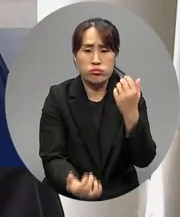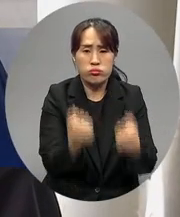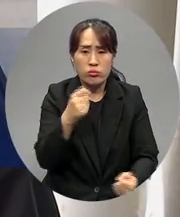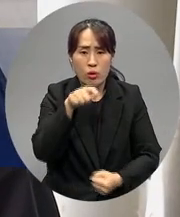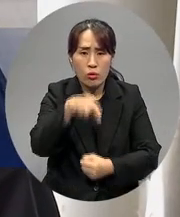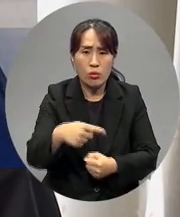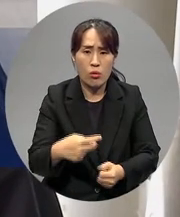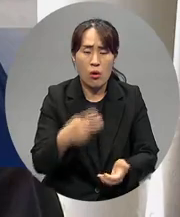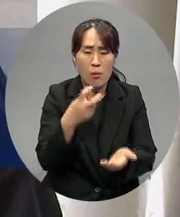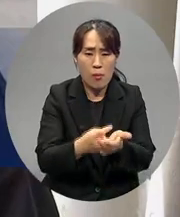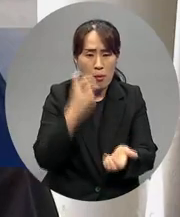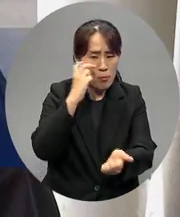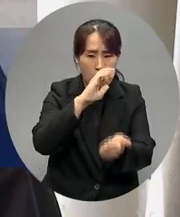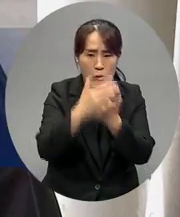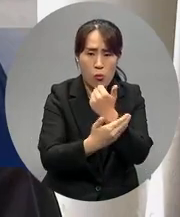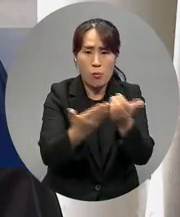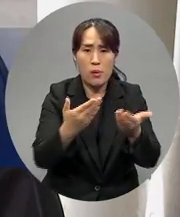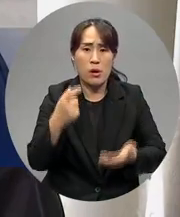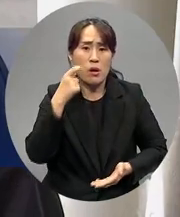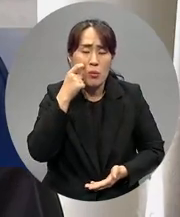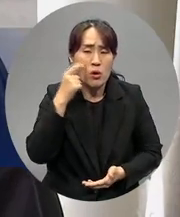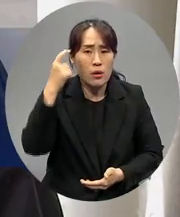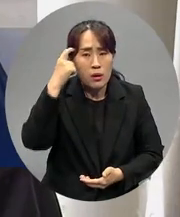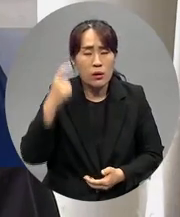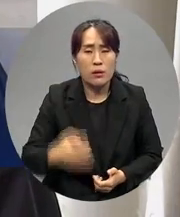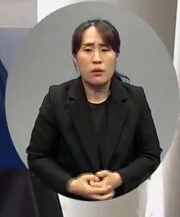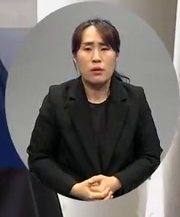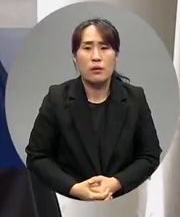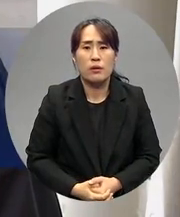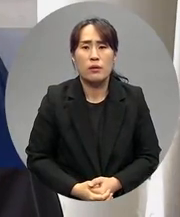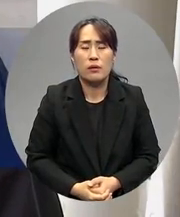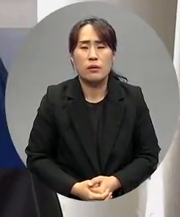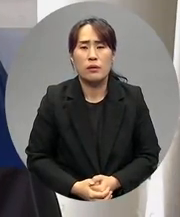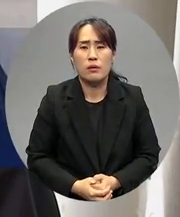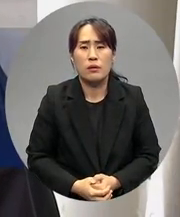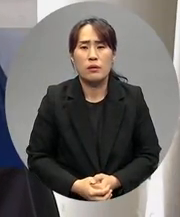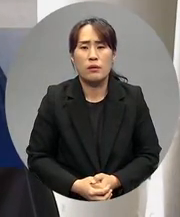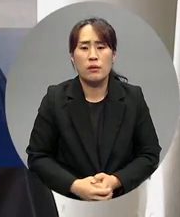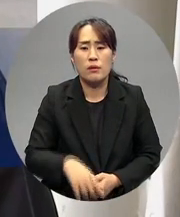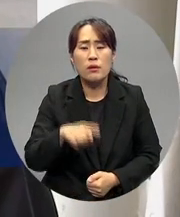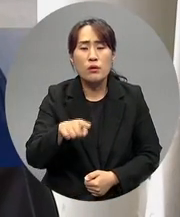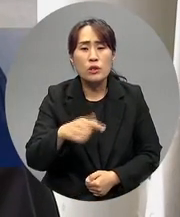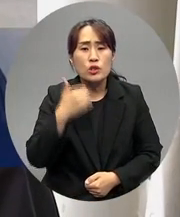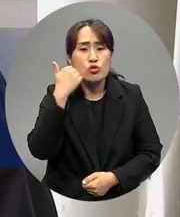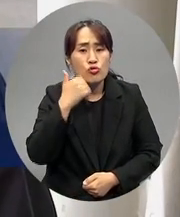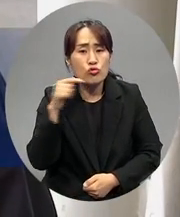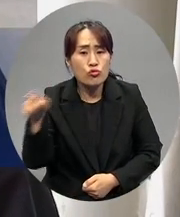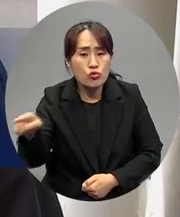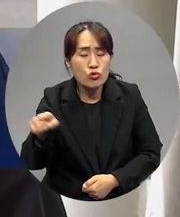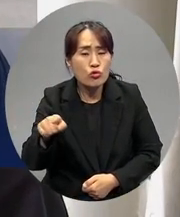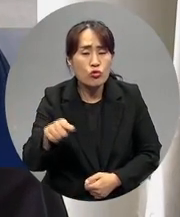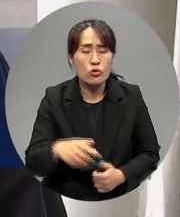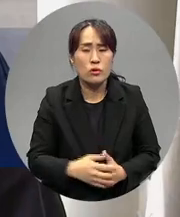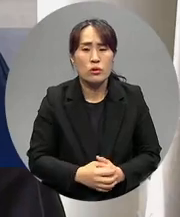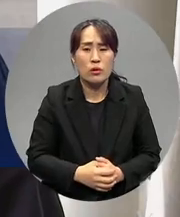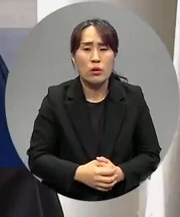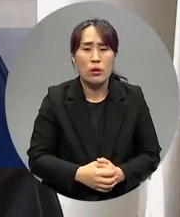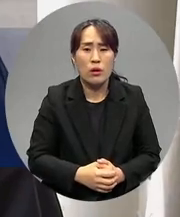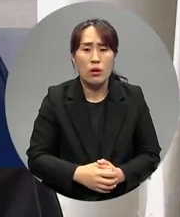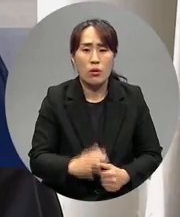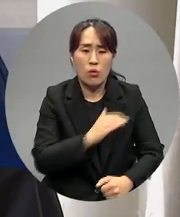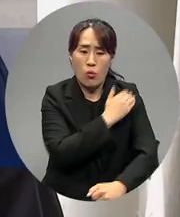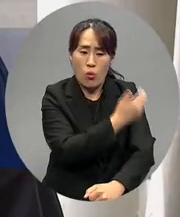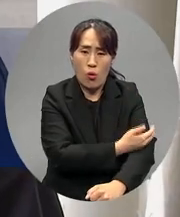법의 보호를 받지 못하고 있다고 생각합니다. 그렇다면 과연 언론이 무엇에 기대어서